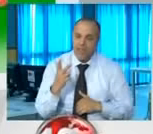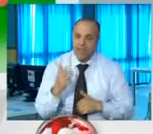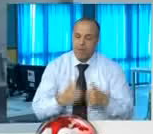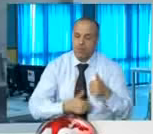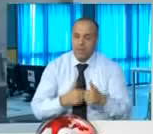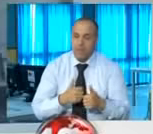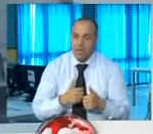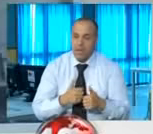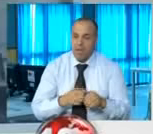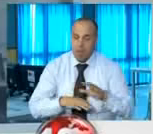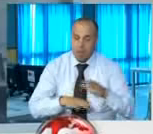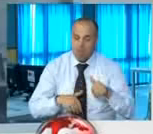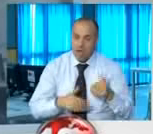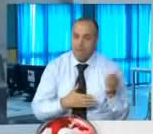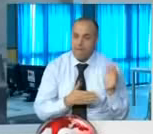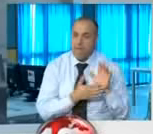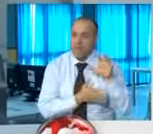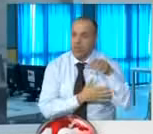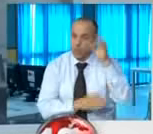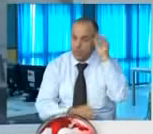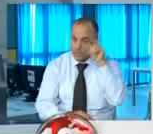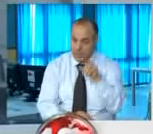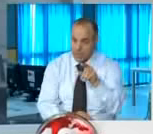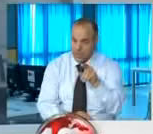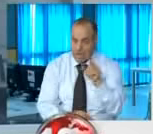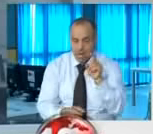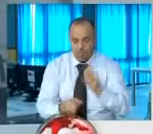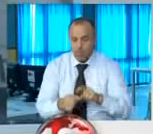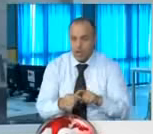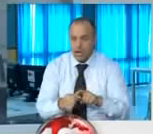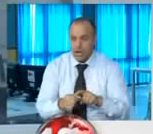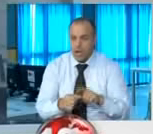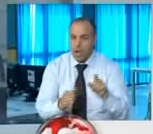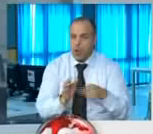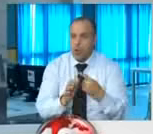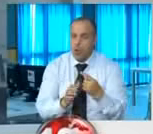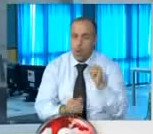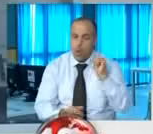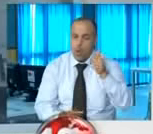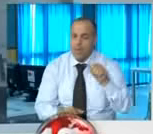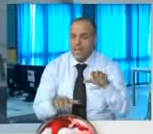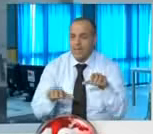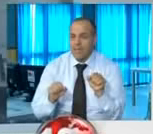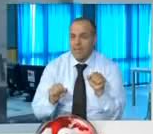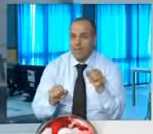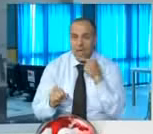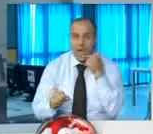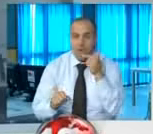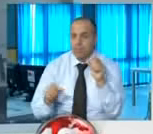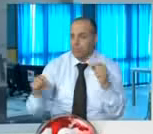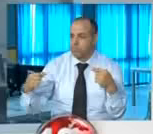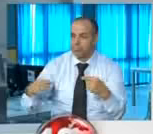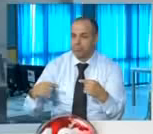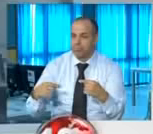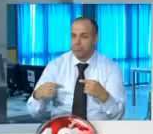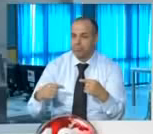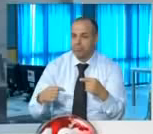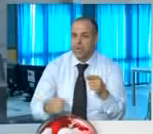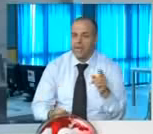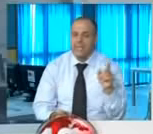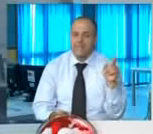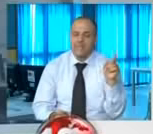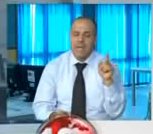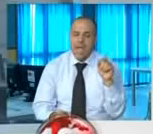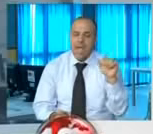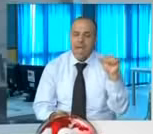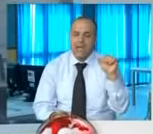المسابقة، ليختتم ممثل اليد التونسية مشاركته بالدور الأول غدا الثلاثاء عندما يلاقي فريق الأهلي